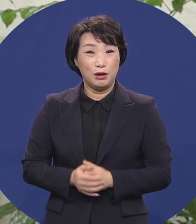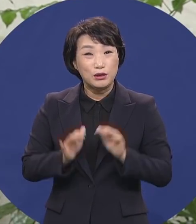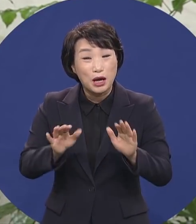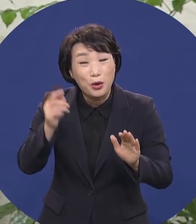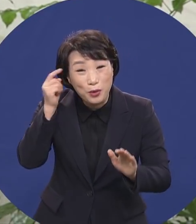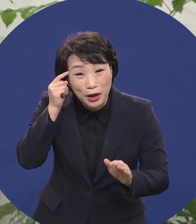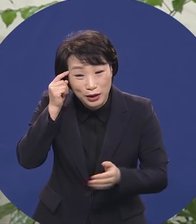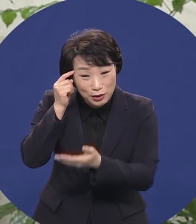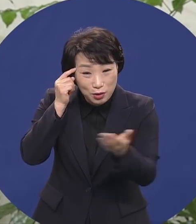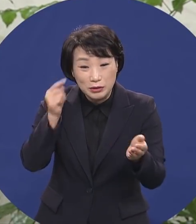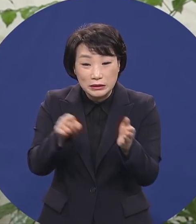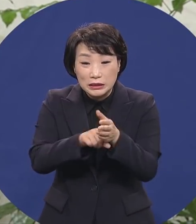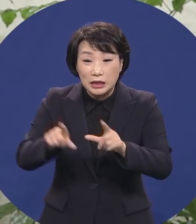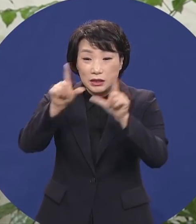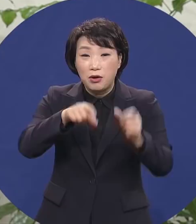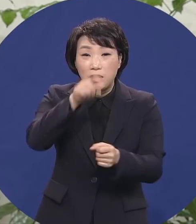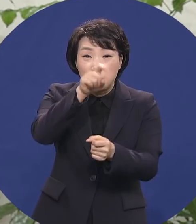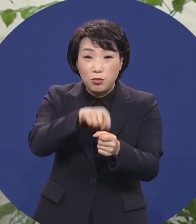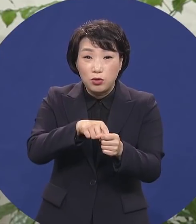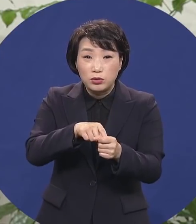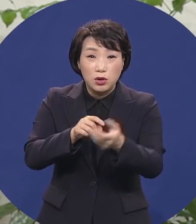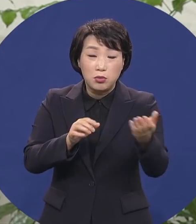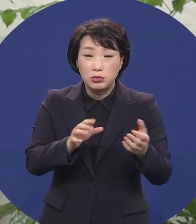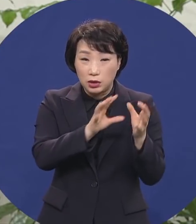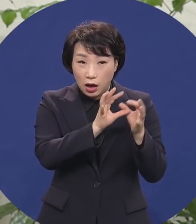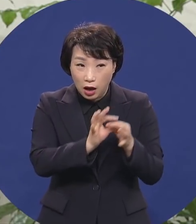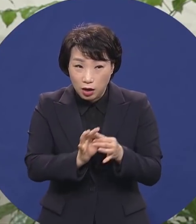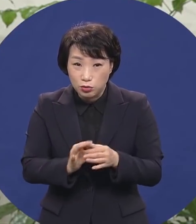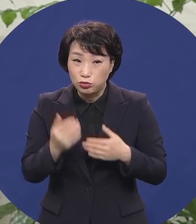어째서 신앙생활하는 목적이 계속